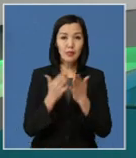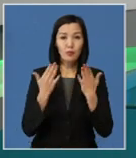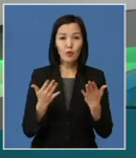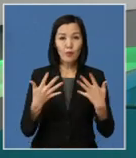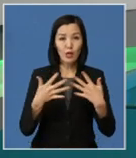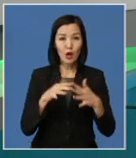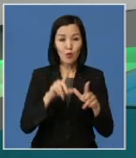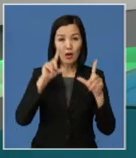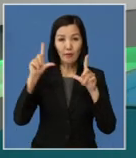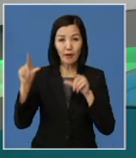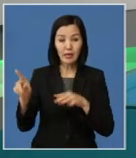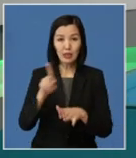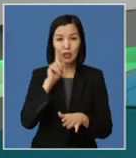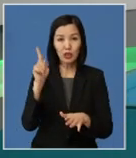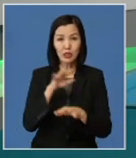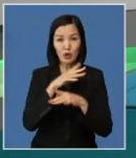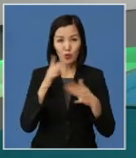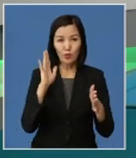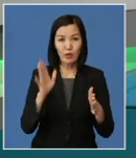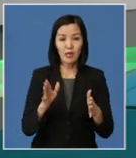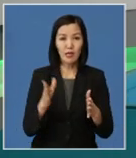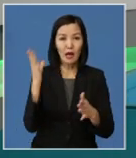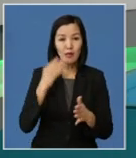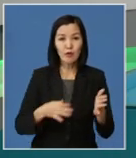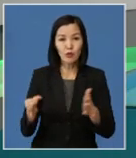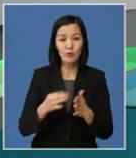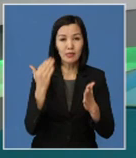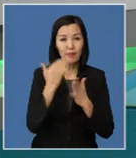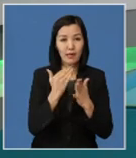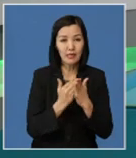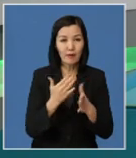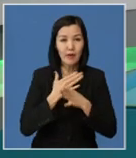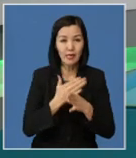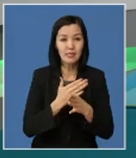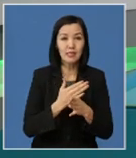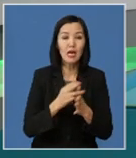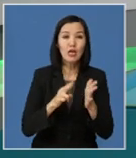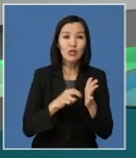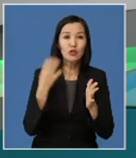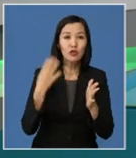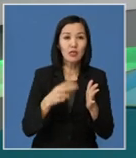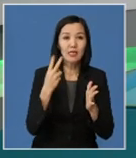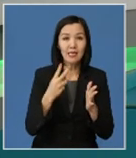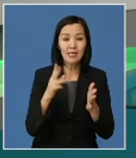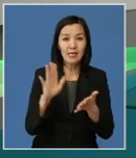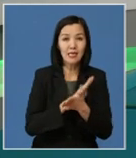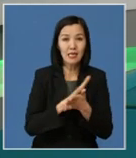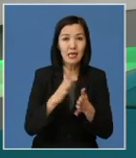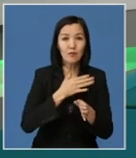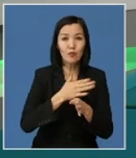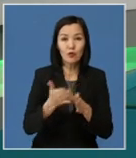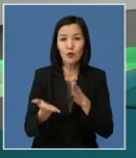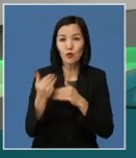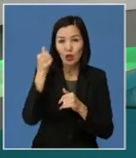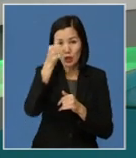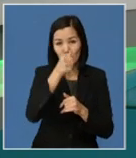Дипломмен ауылға баратын жастар қатары күрт көбеймек. Биыл Алматы облысында бағдарлама аясында 742 грант бөлінді. Бұл өткен жылғыдан